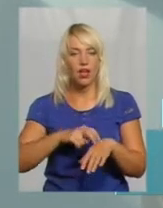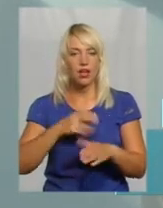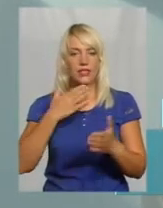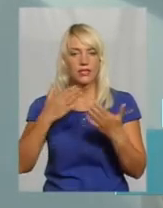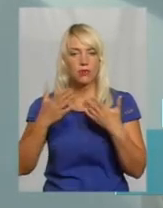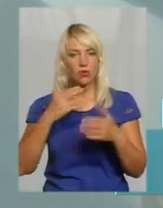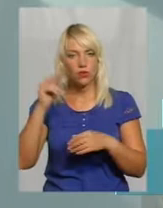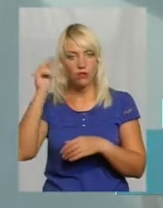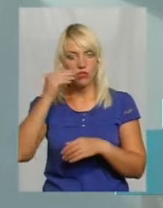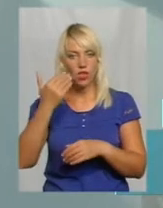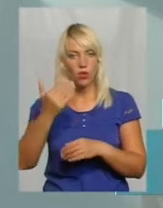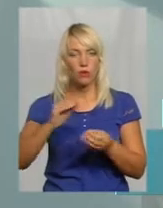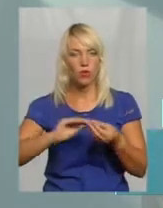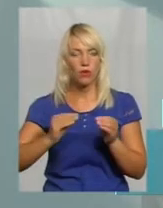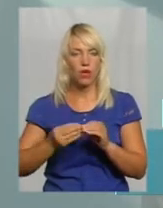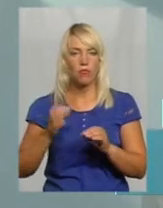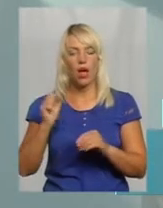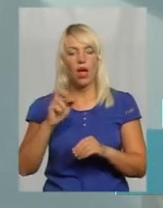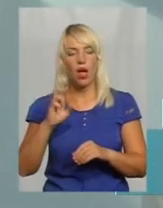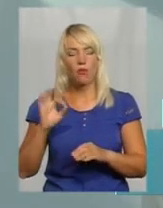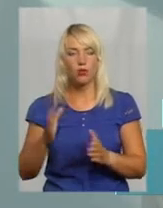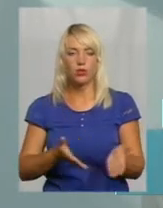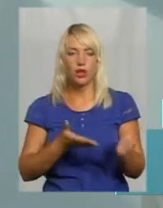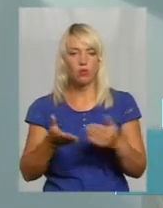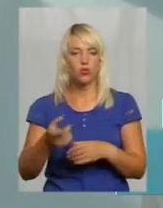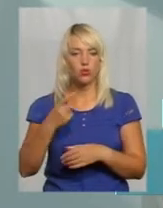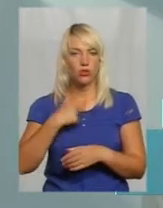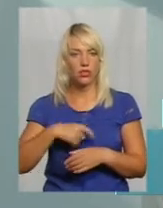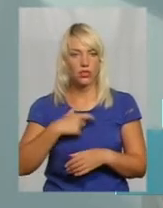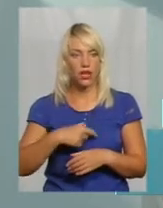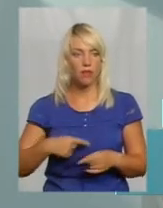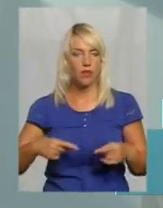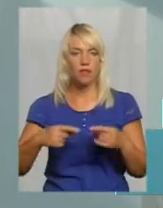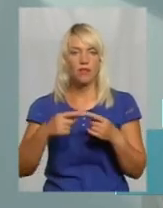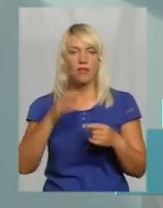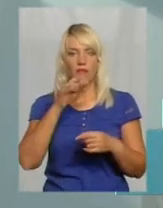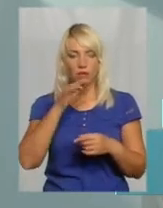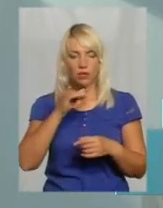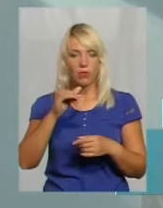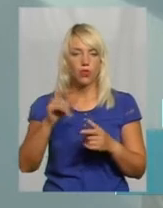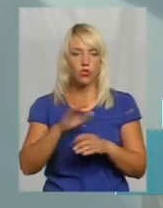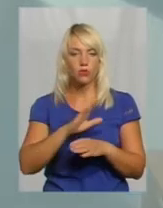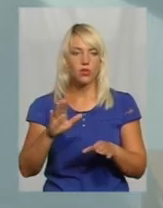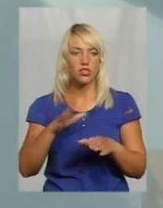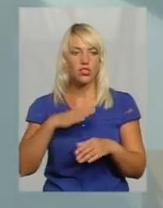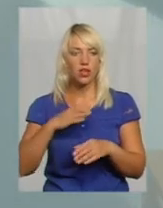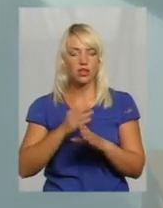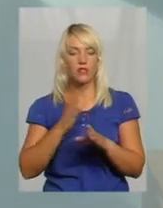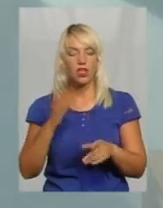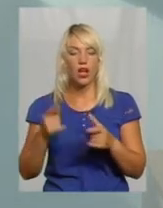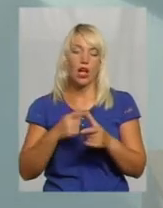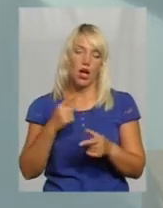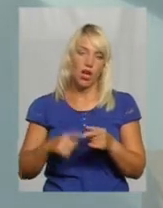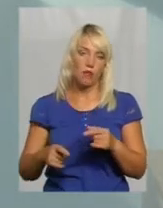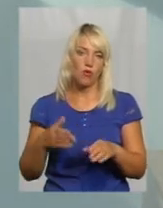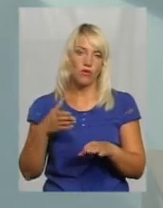його проблему, і або запрошує до себе на певну годину для того, щоб пацієнт не чекав чергу, або відвідує все-таки